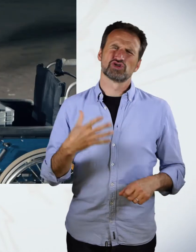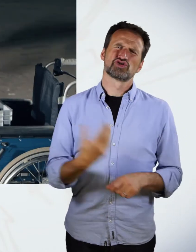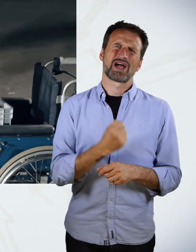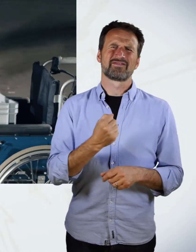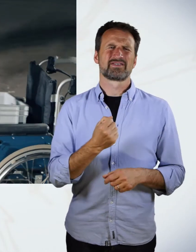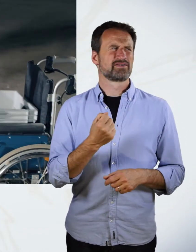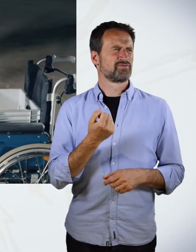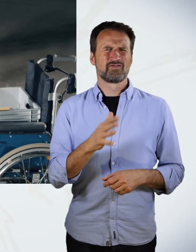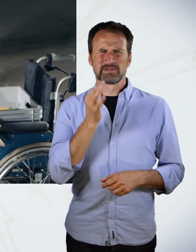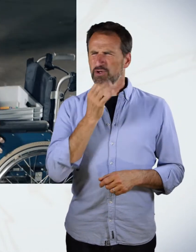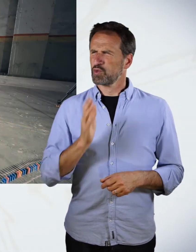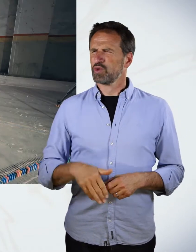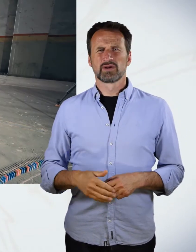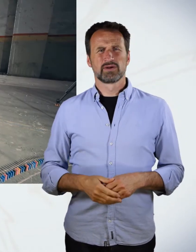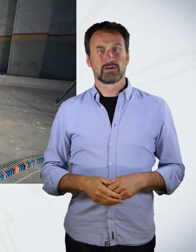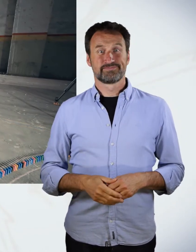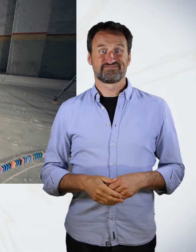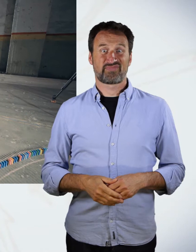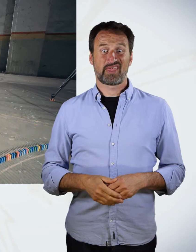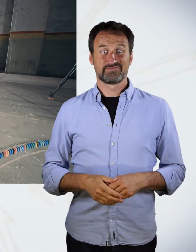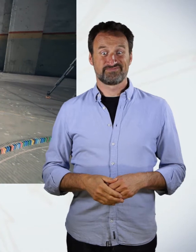Ah, der Kreative. So.